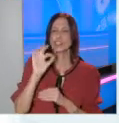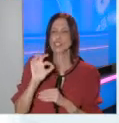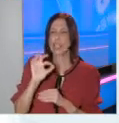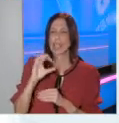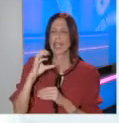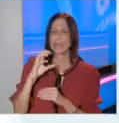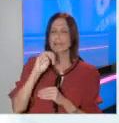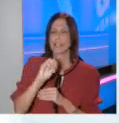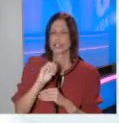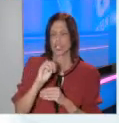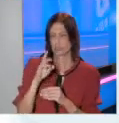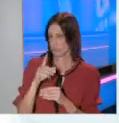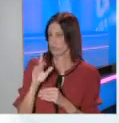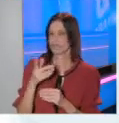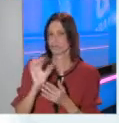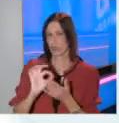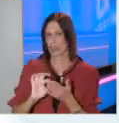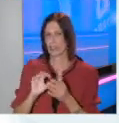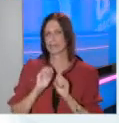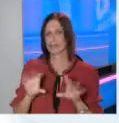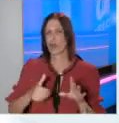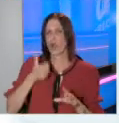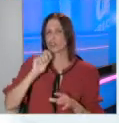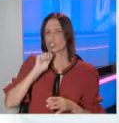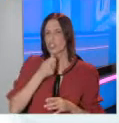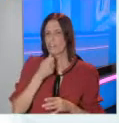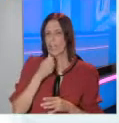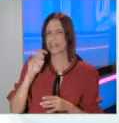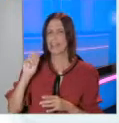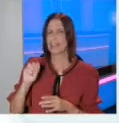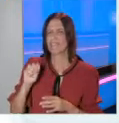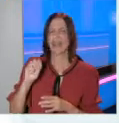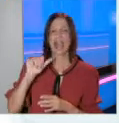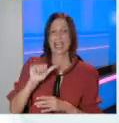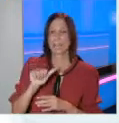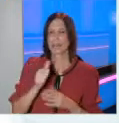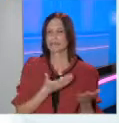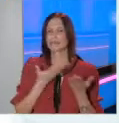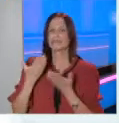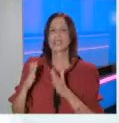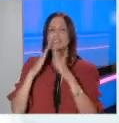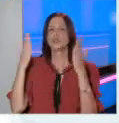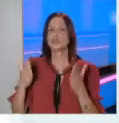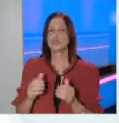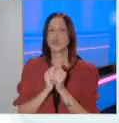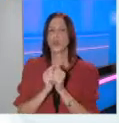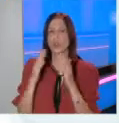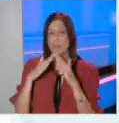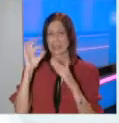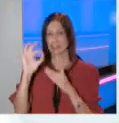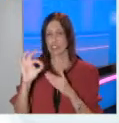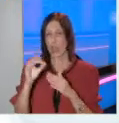מנשה, וכרמלה מנשה כך כותבת, חשיפה, ראש השב"כ נדב ארגמן ירח בסוכות בביתו, בני